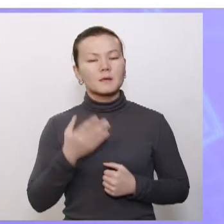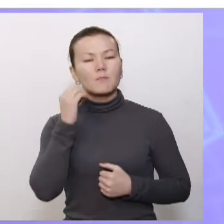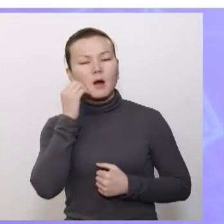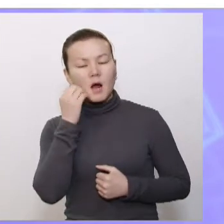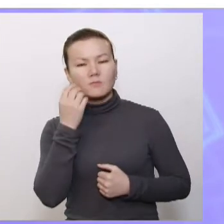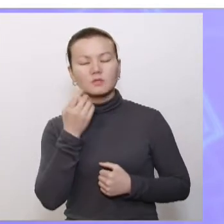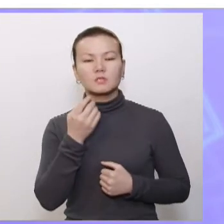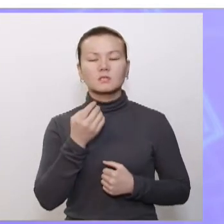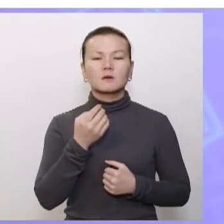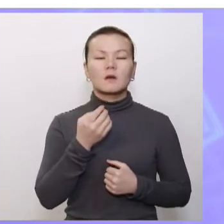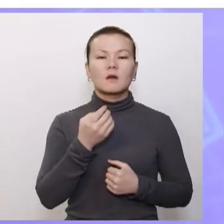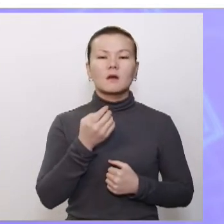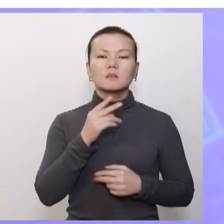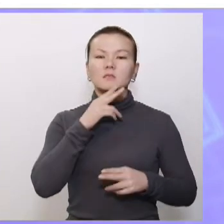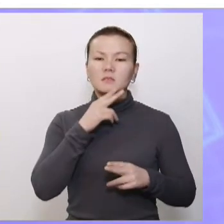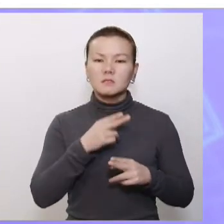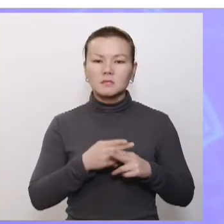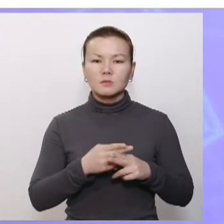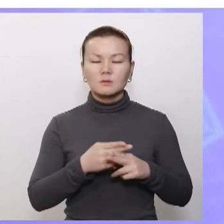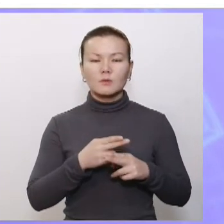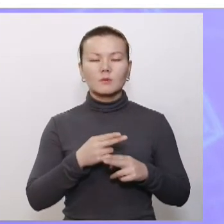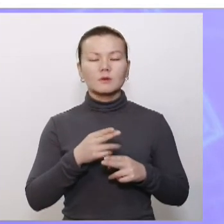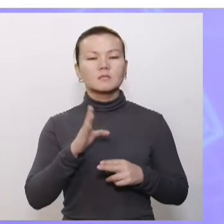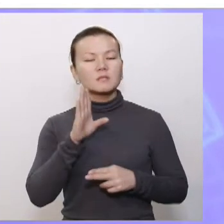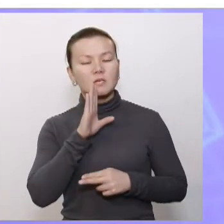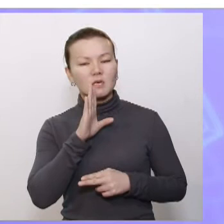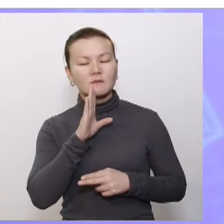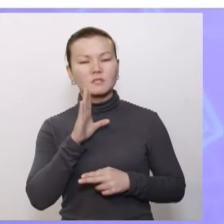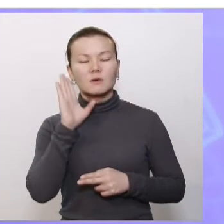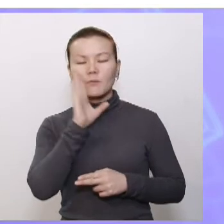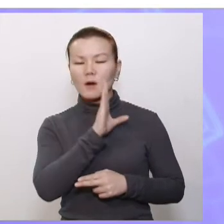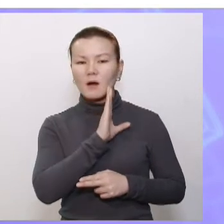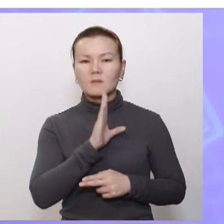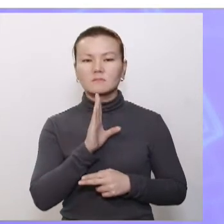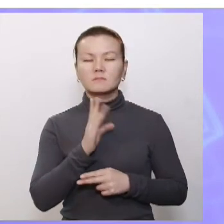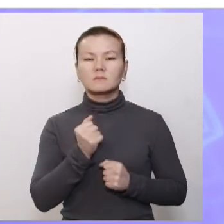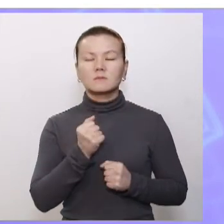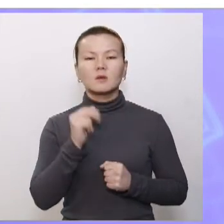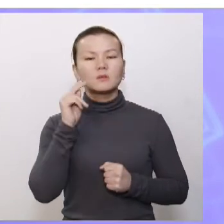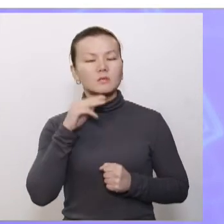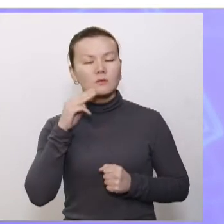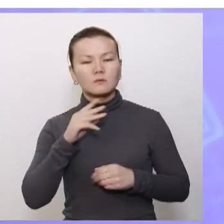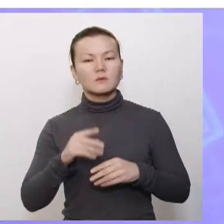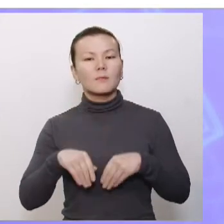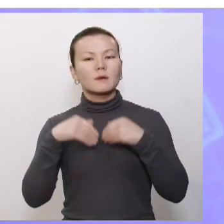apalardı, ejelerdi, kızdardı kuttuktaybız.